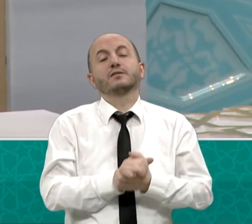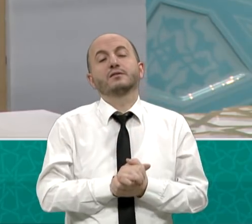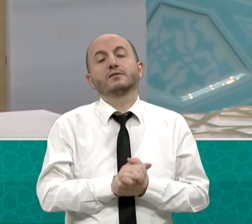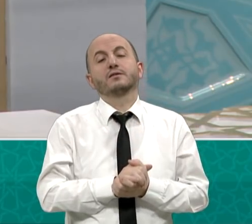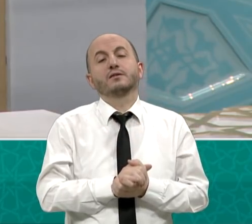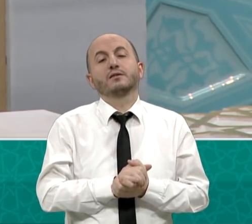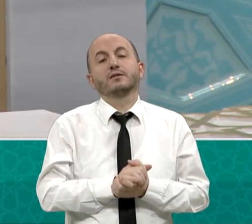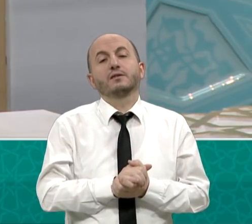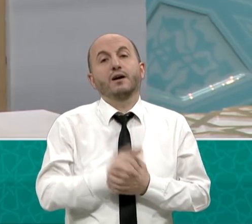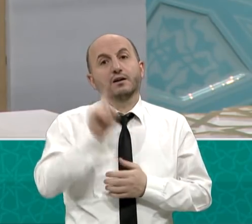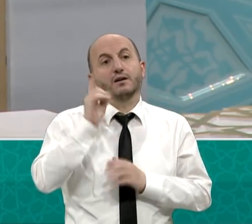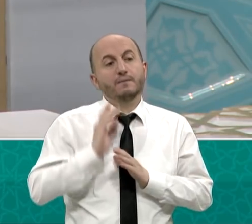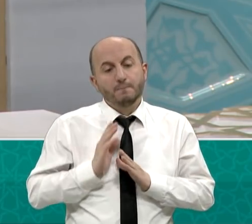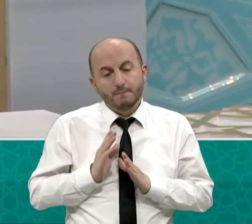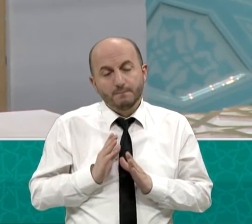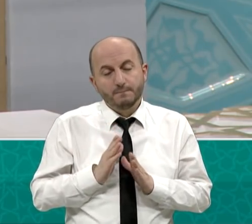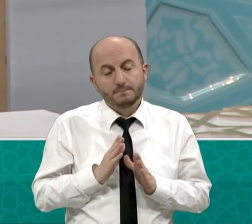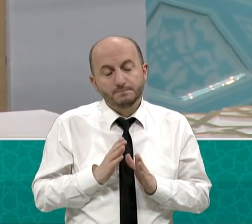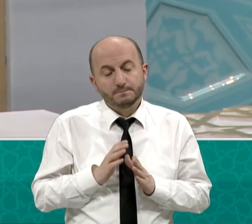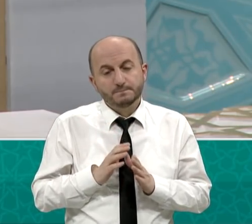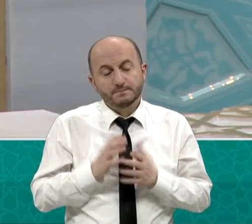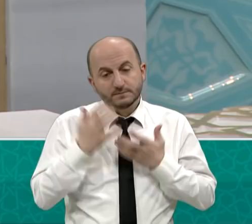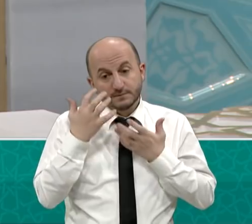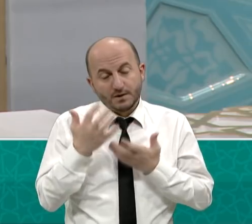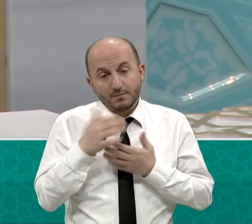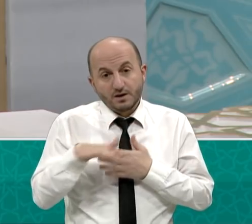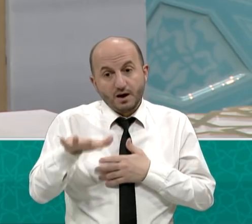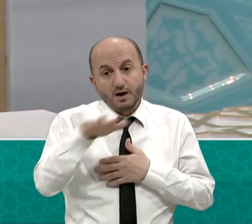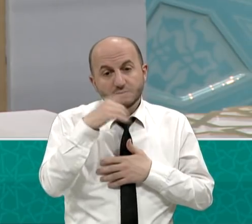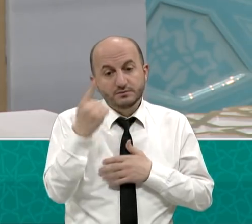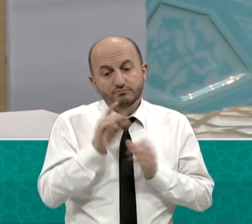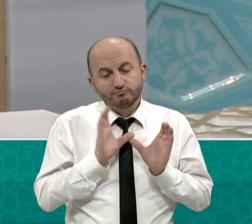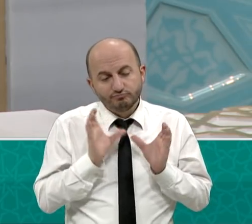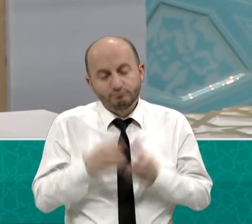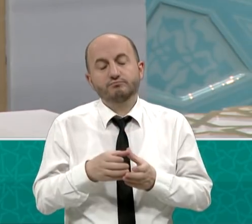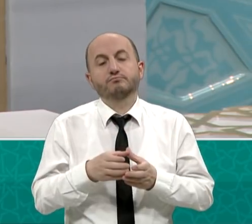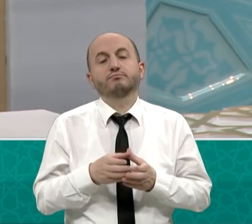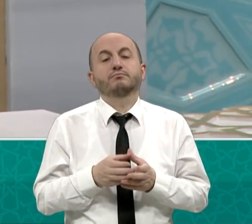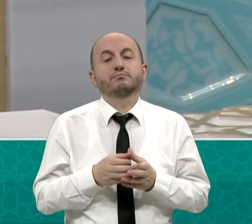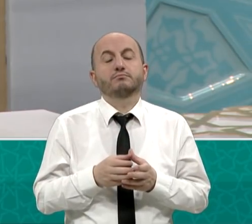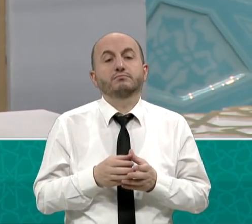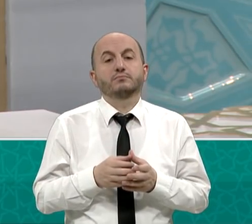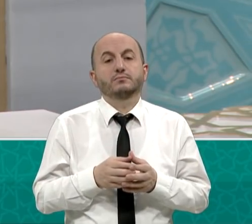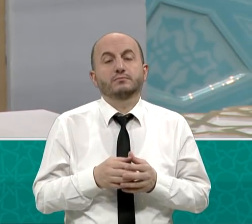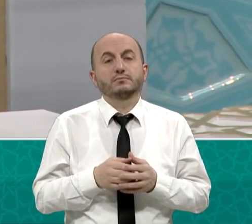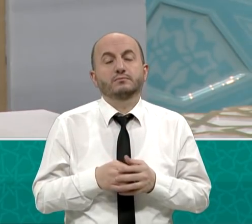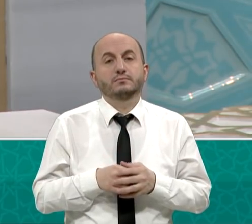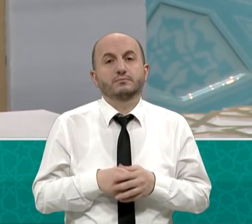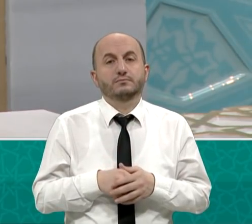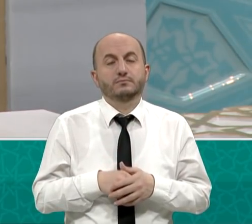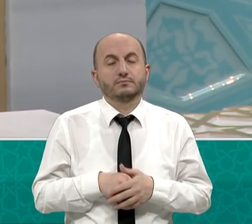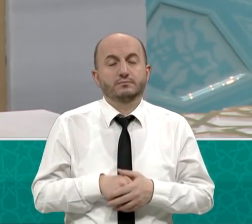vermeye Rabbimiz devam ediyor. Rahmeti her şeyi kuşatmıştır. Ve rahmeti vesiat kulle